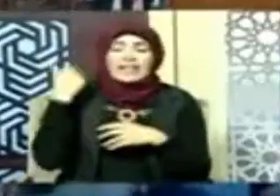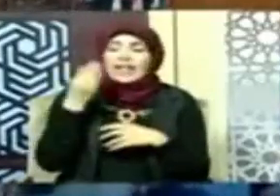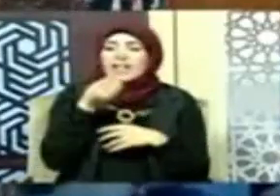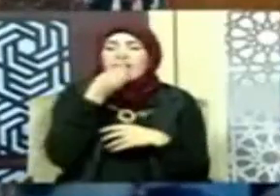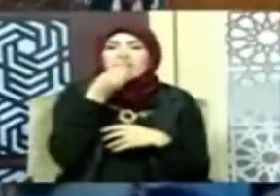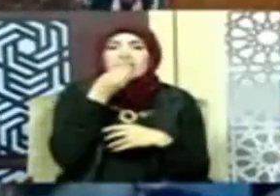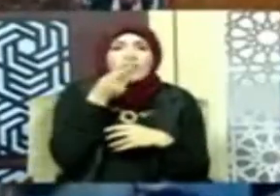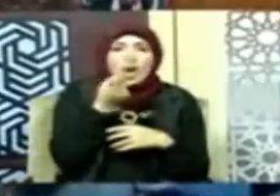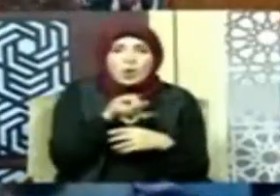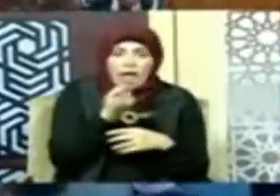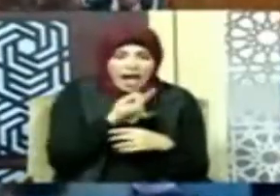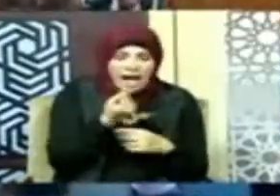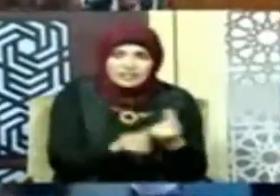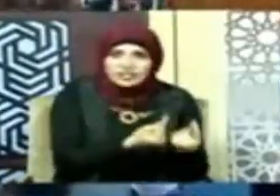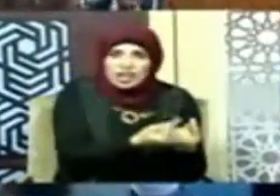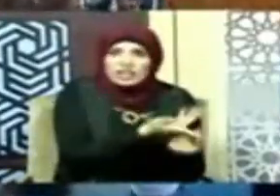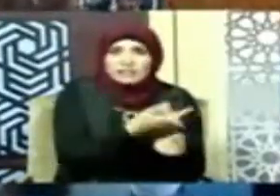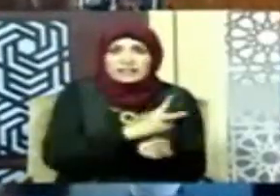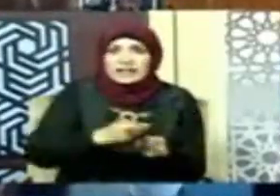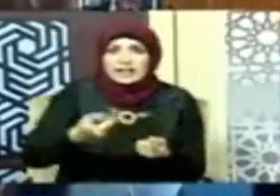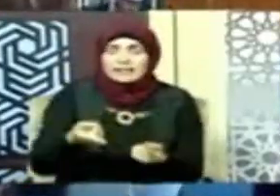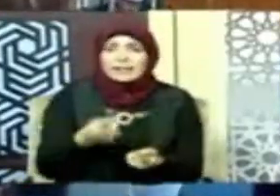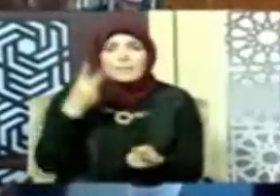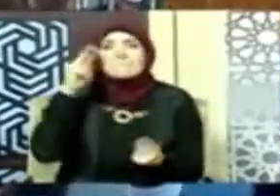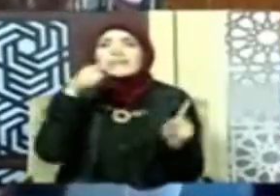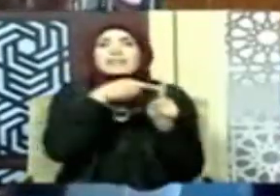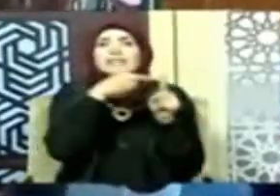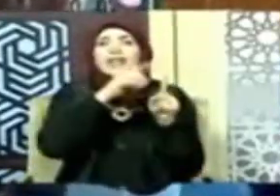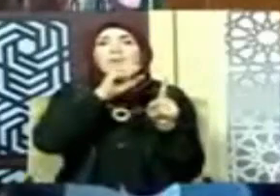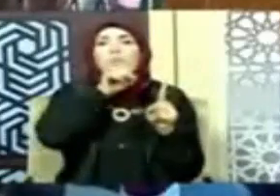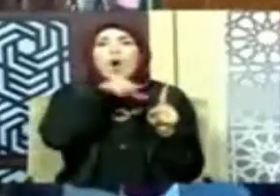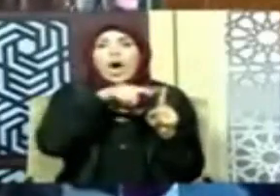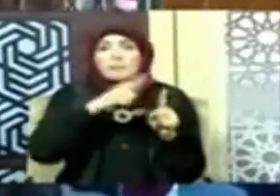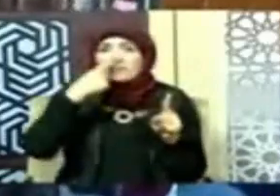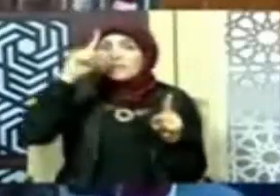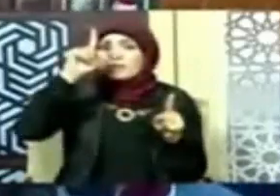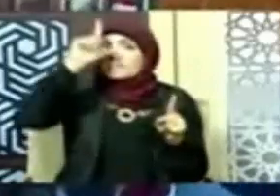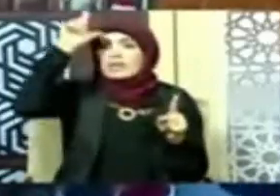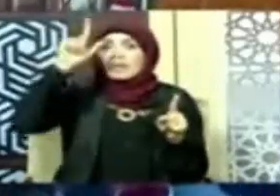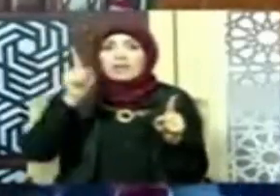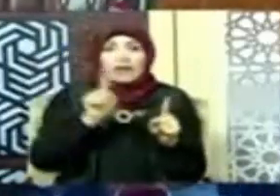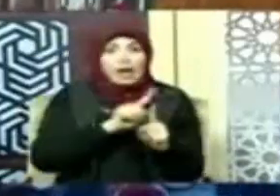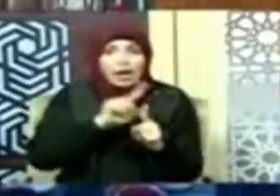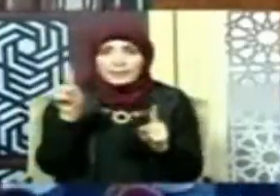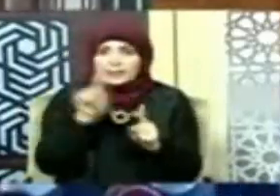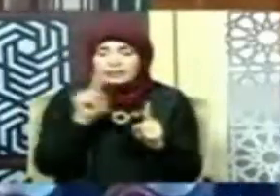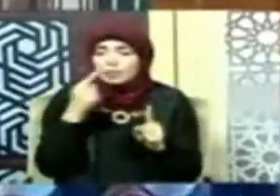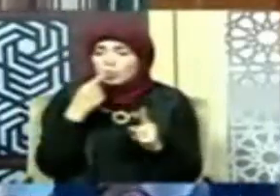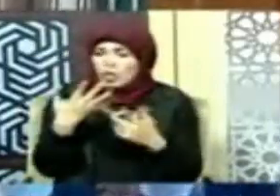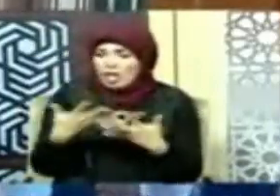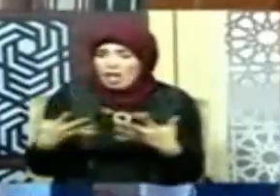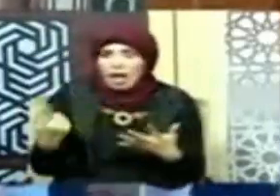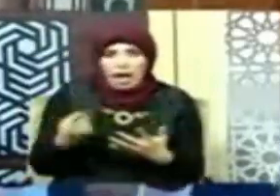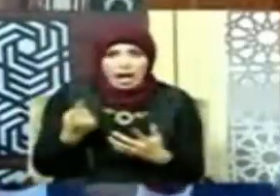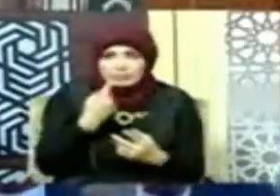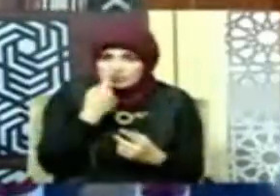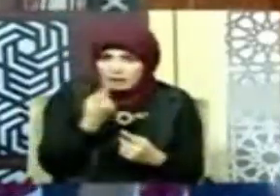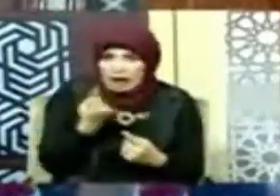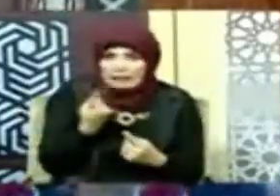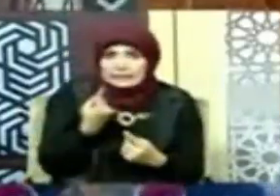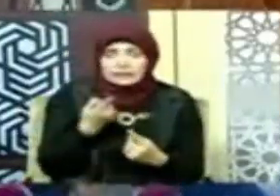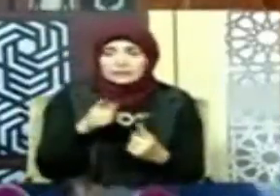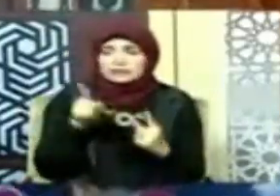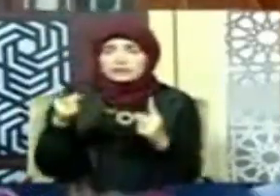القديد بمكة. من هذا؟ هو سيدنا رسول الله. هون عليك، إنما أنا ابن